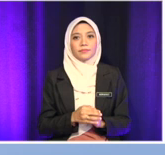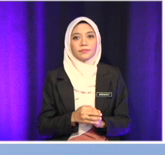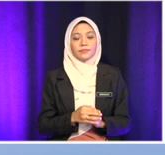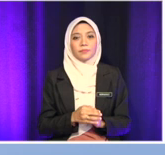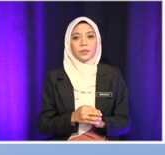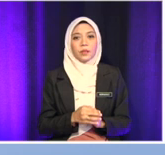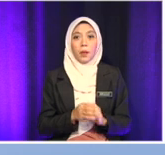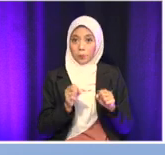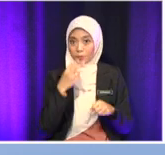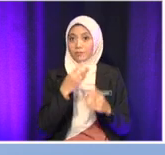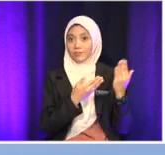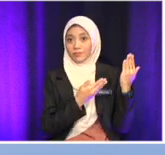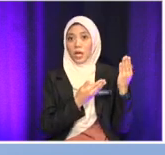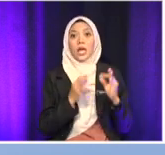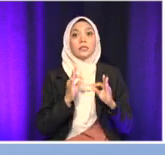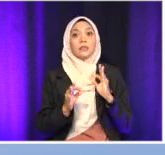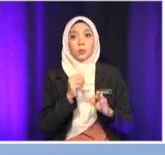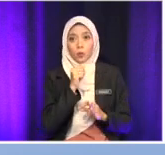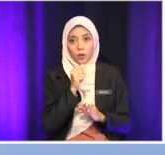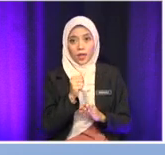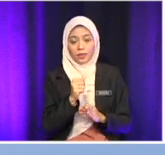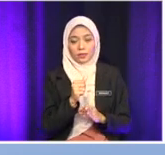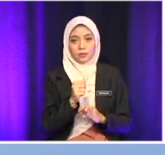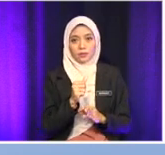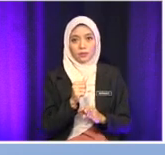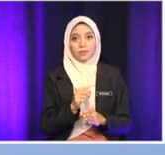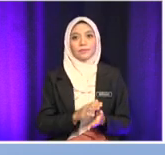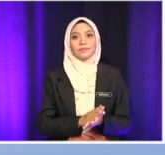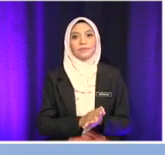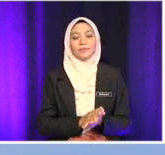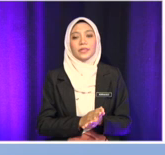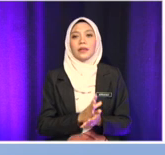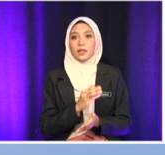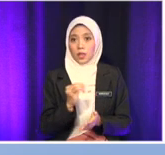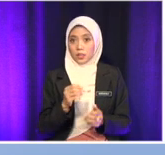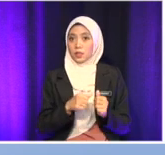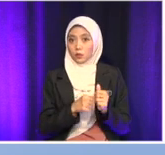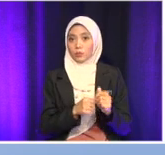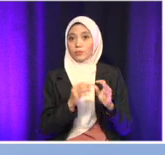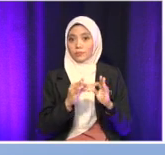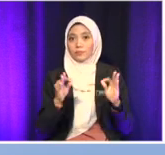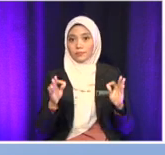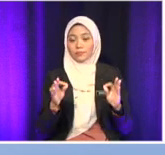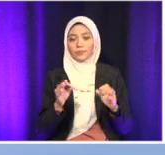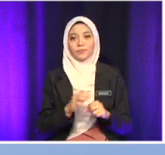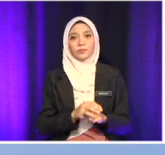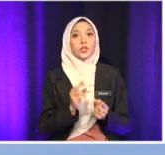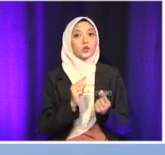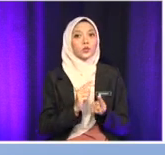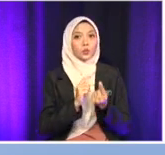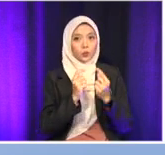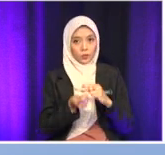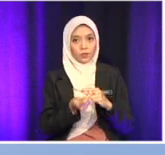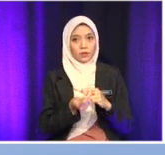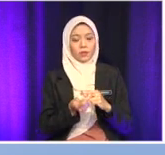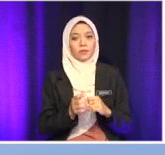tadi jika sekarang jika bukan Pi maka bukan Q dan untuk kontra positif Dia terbalikkan Dan Dia